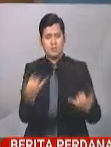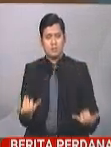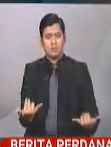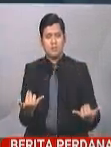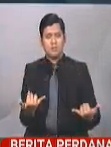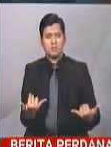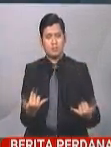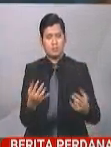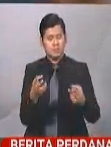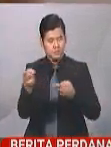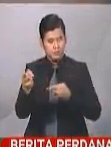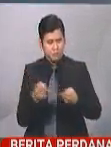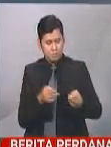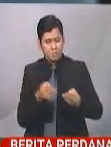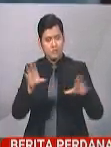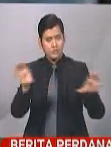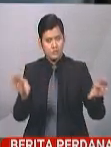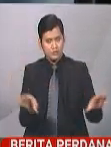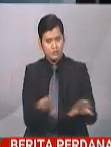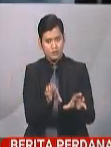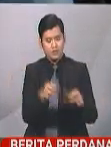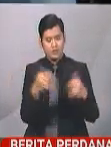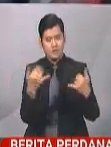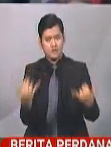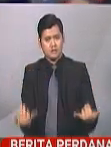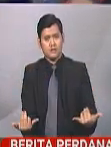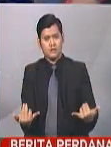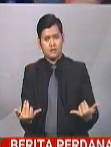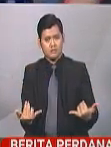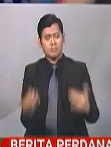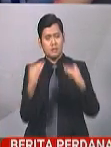sedang dibangunkan yang kini memasuki peringkat penilaian klinikal.